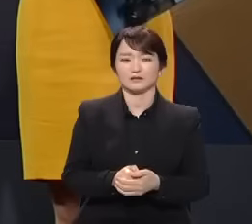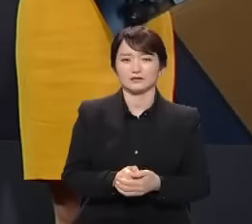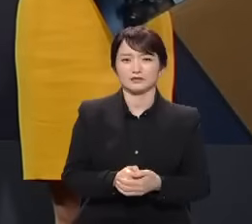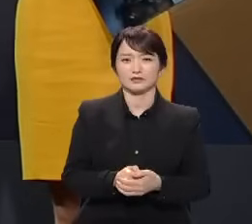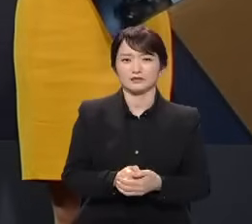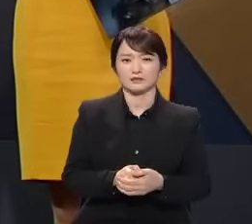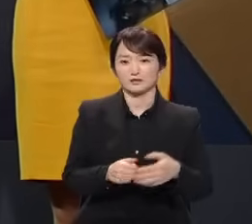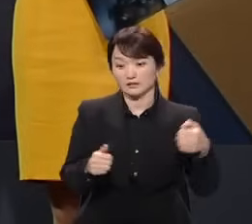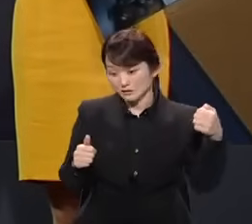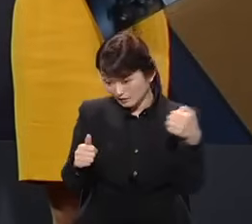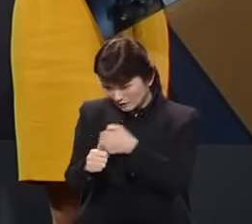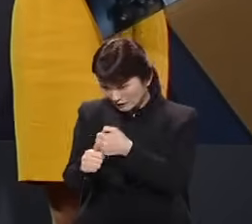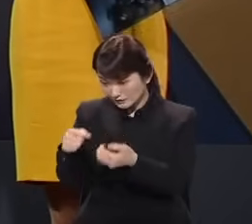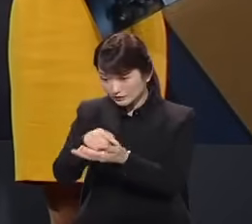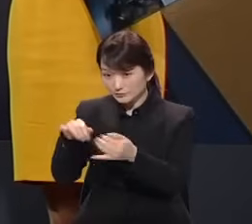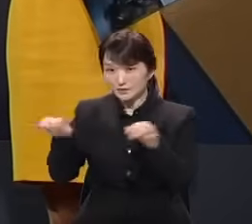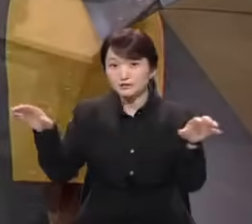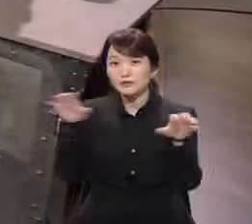무슨 일이 벌어졌던 걸까요?